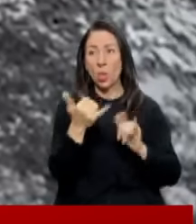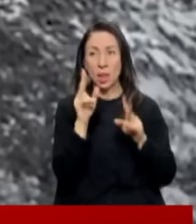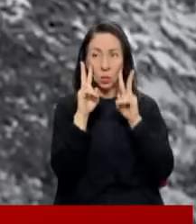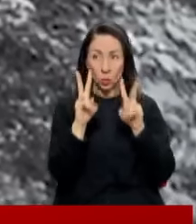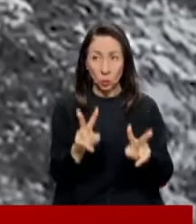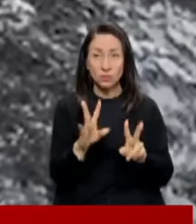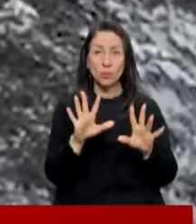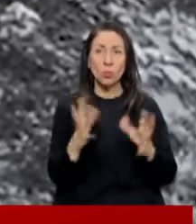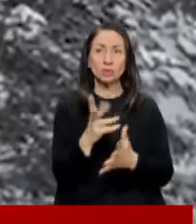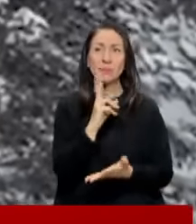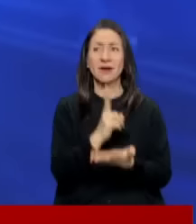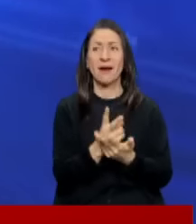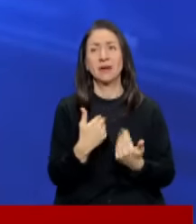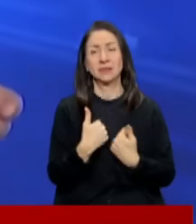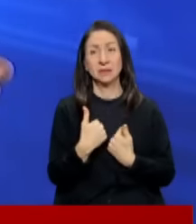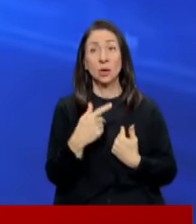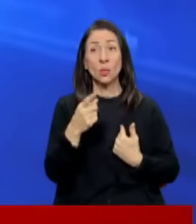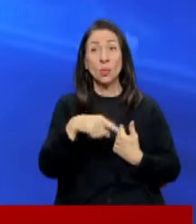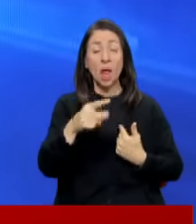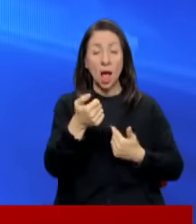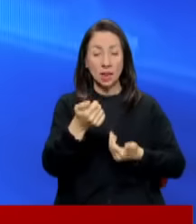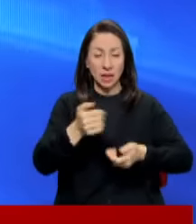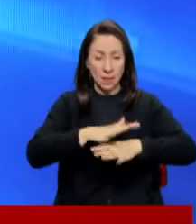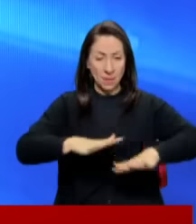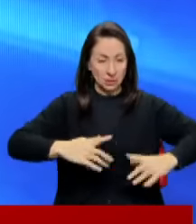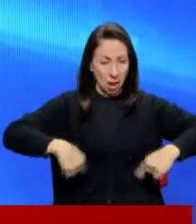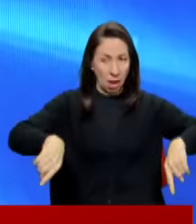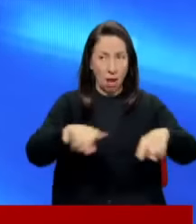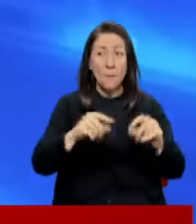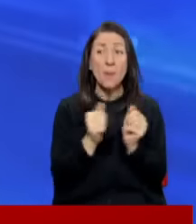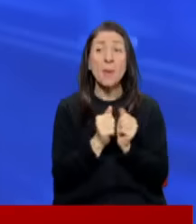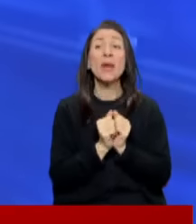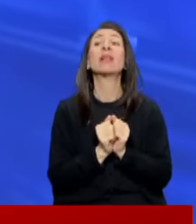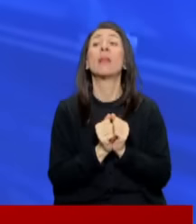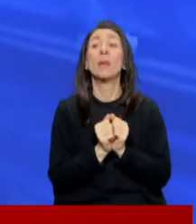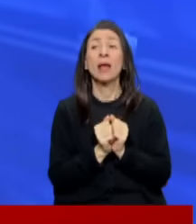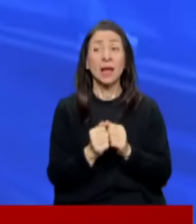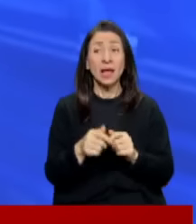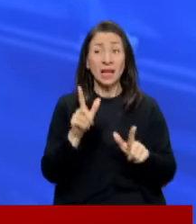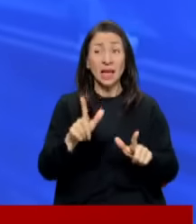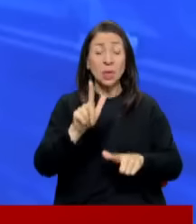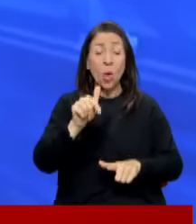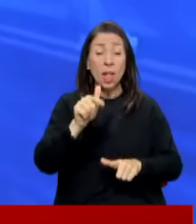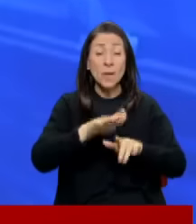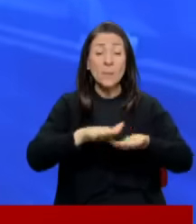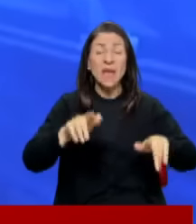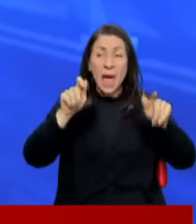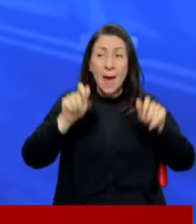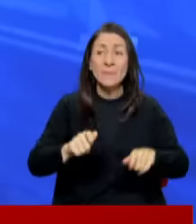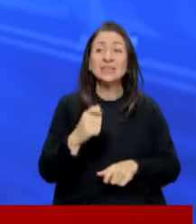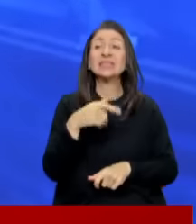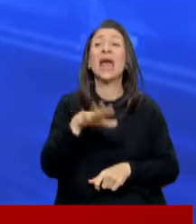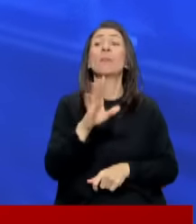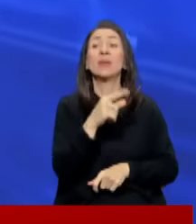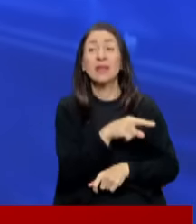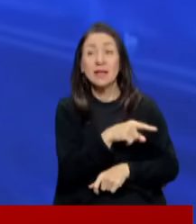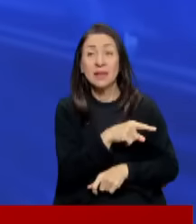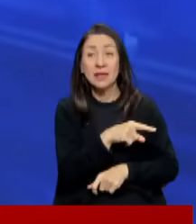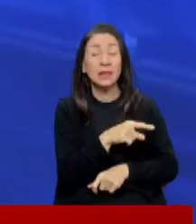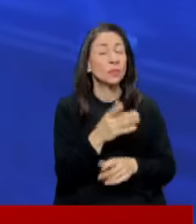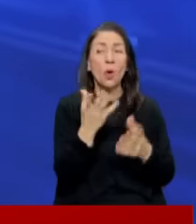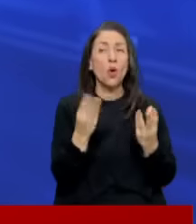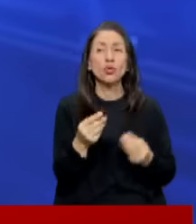görüyoruz ve bozmaya kararlıyız. Bunlar altılı masada beraber değil miydiler? Gerekirse 16'lı masada kurarız diyenler değil miydiler?